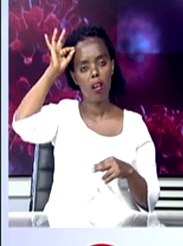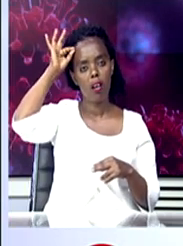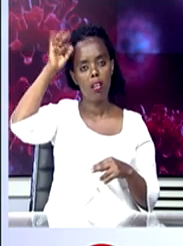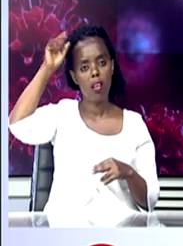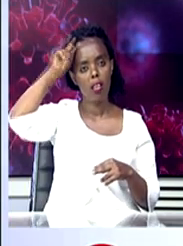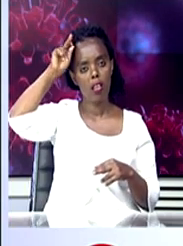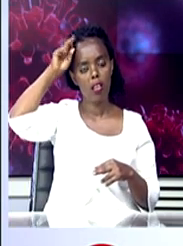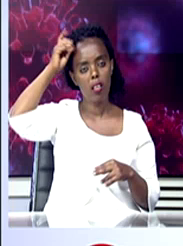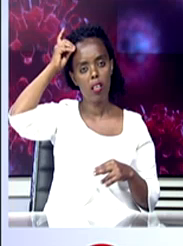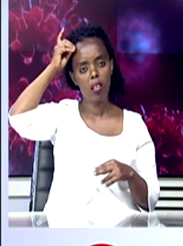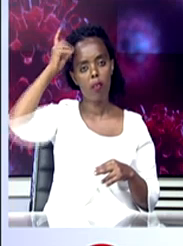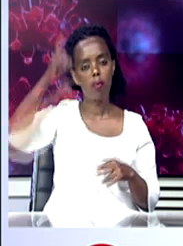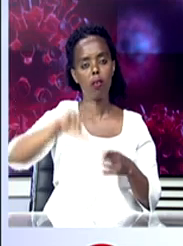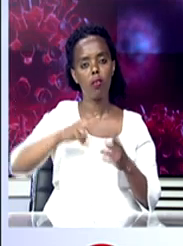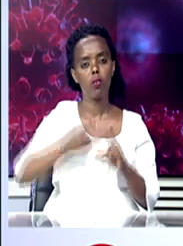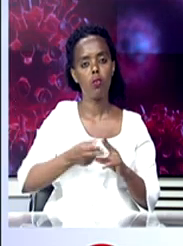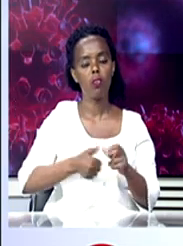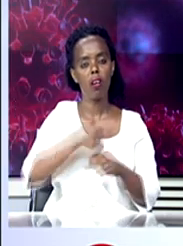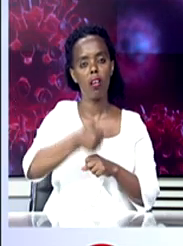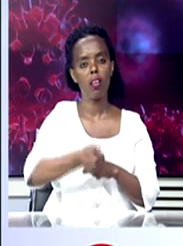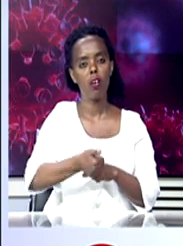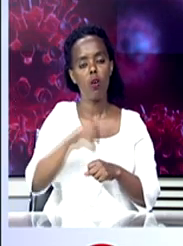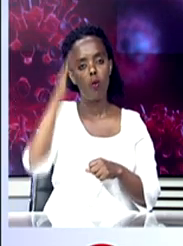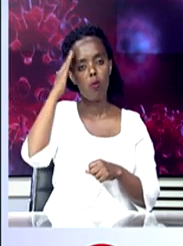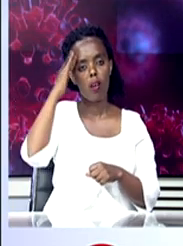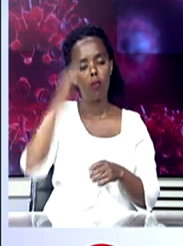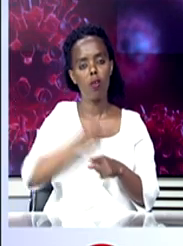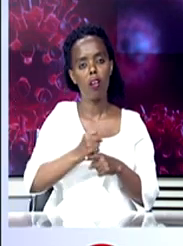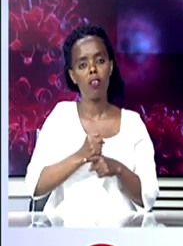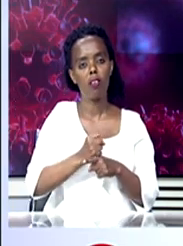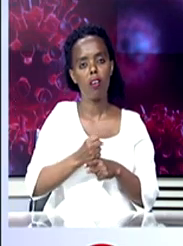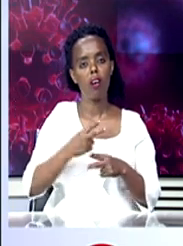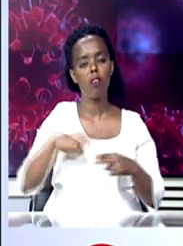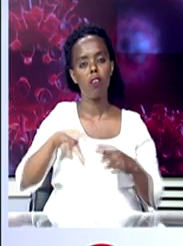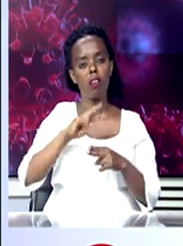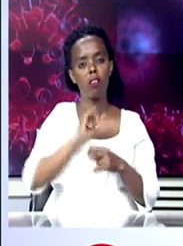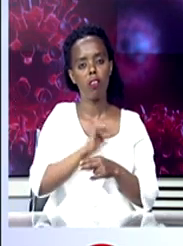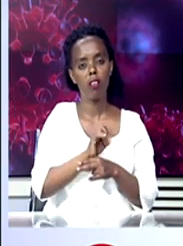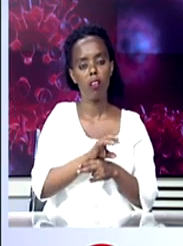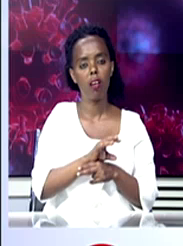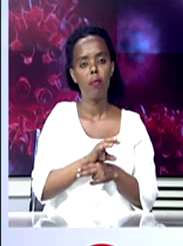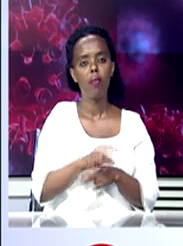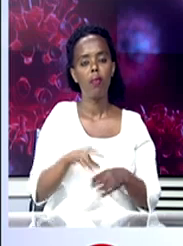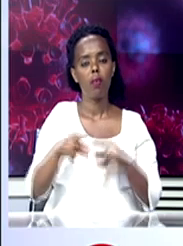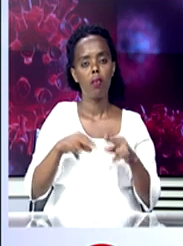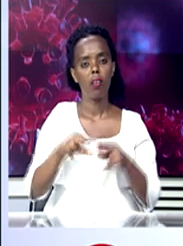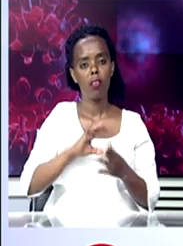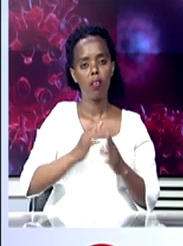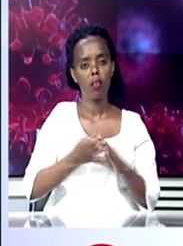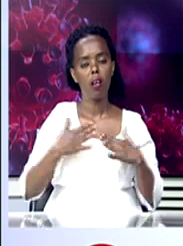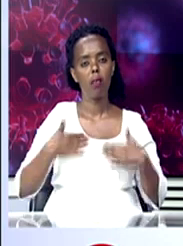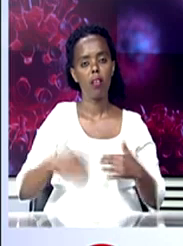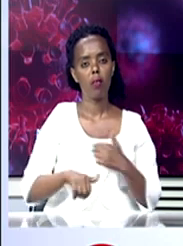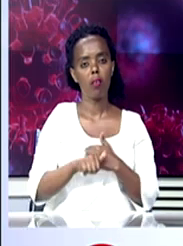hojjetaaf hawaasummaa Oromiyaatti dursaa garee hubannoo leenjii fi advokeesiiti. Biiroon keenya akkuma beekamu qaama